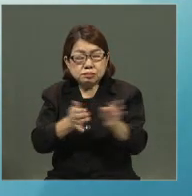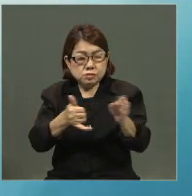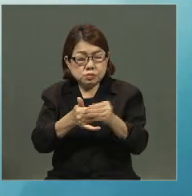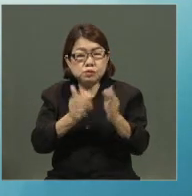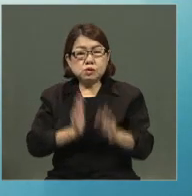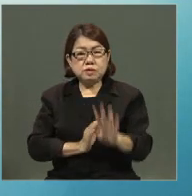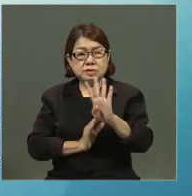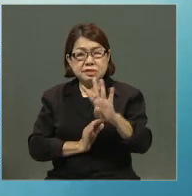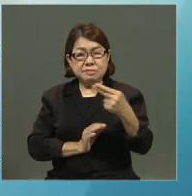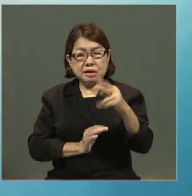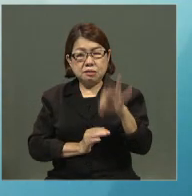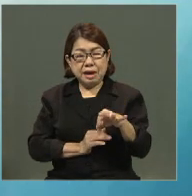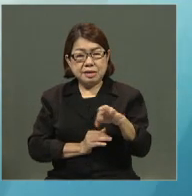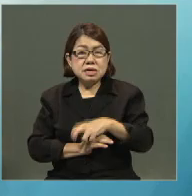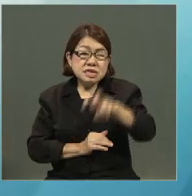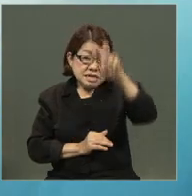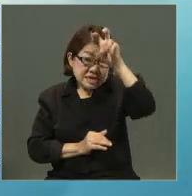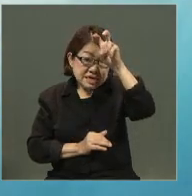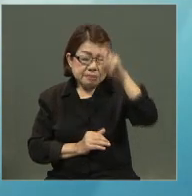สี่แสนสี่หมื่นเก้านะครับ 20